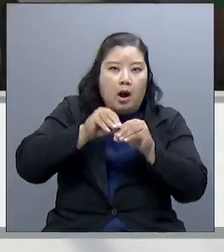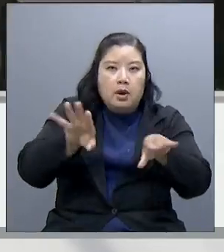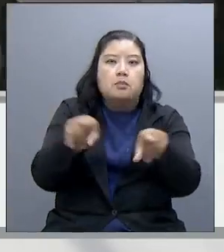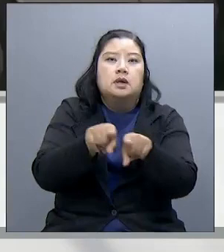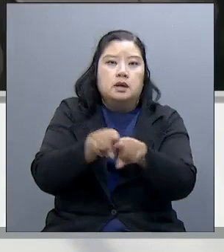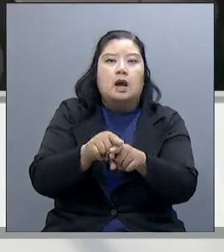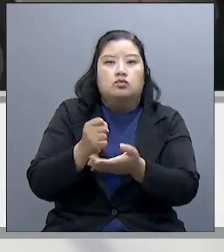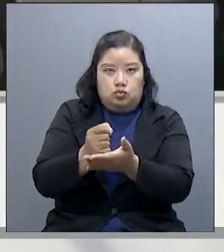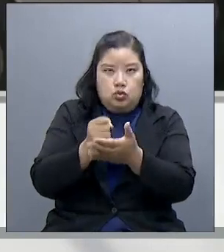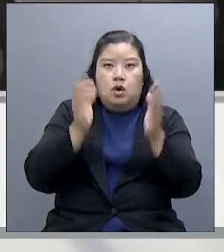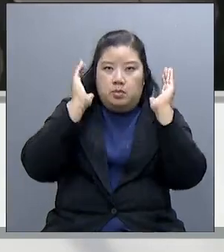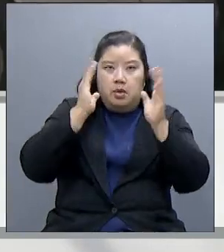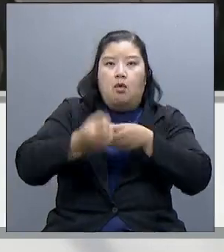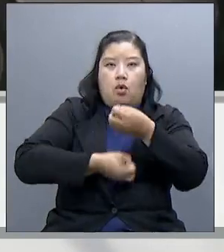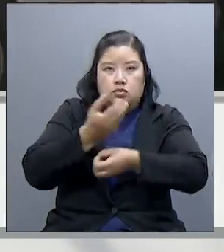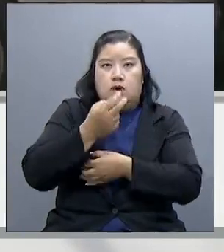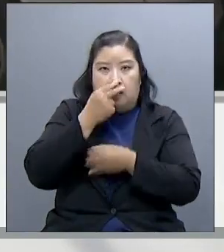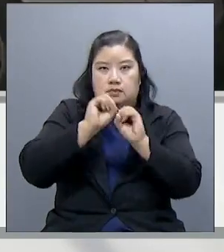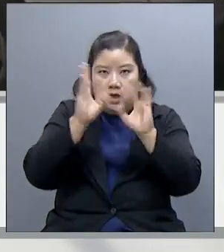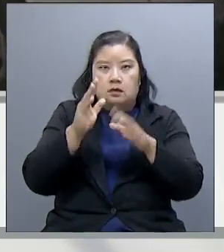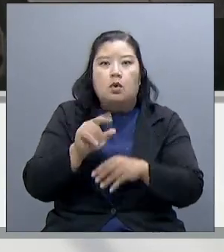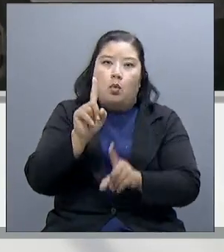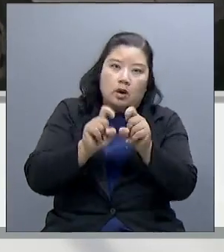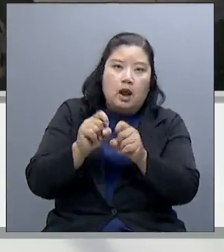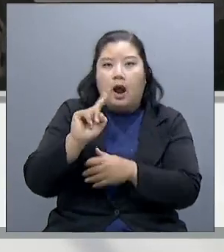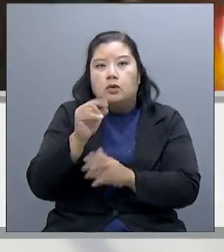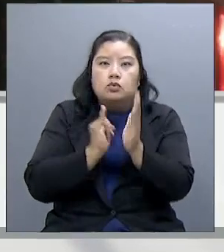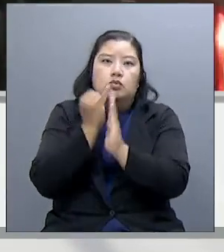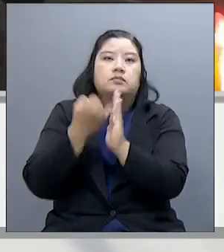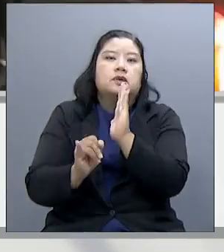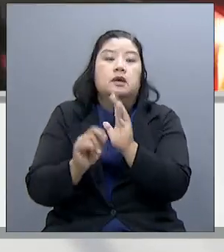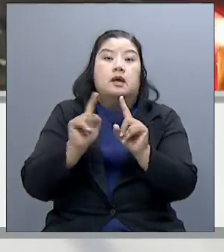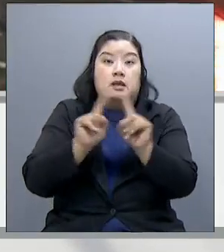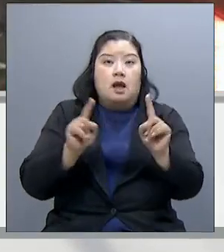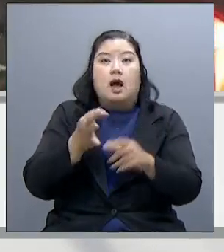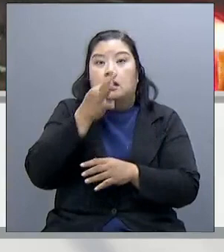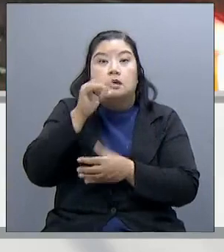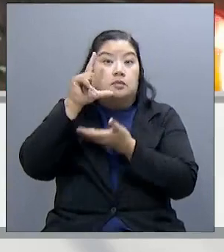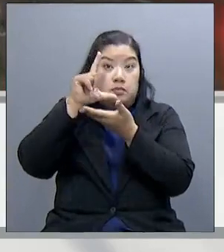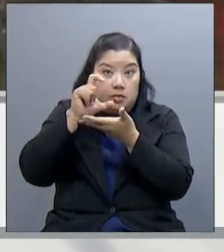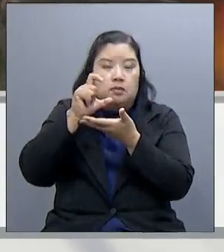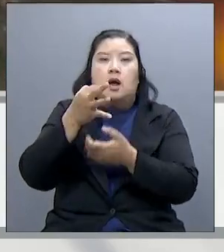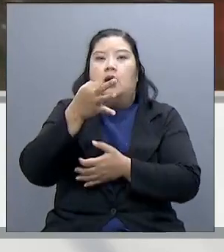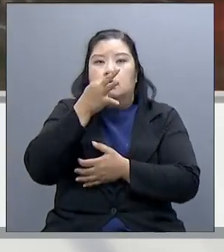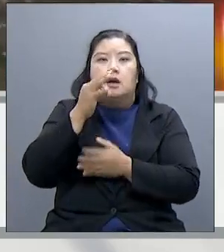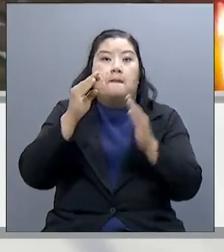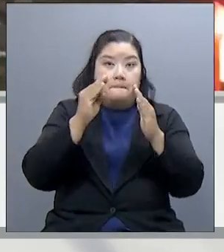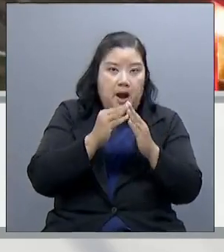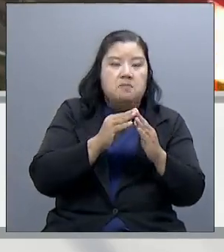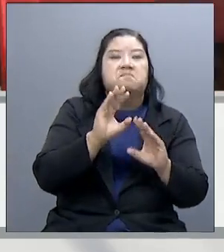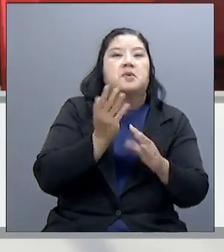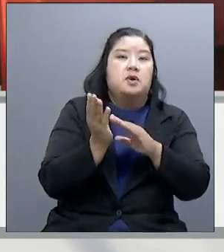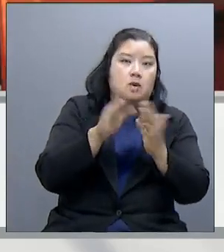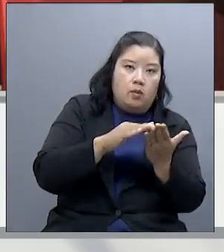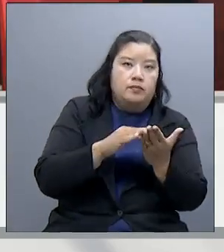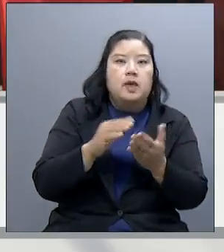ป็นกระบอกเสียงในการสะท้อนภาพเหตุการณ์ความสูญเสียที่เกิดขึ้นนักข่าวหลายคนสูญเสียบ้านสูญเสียที่ทำงานสูญเสีย